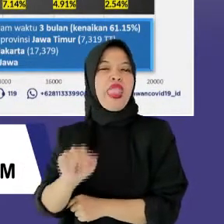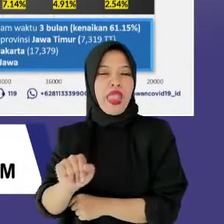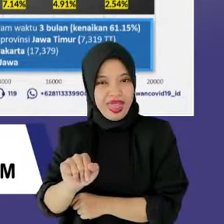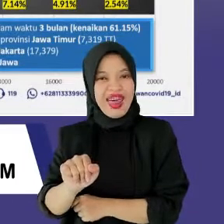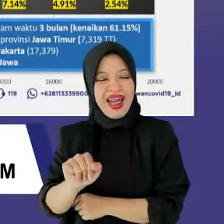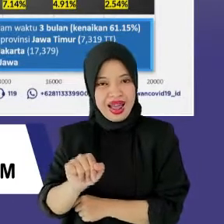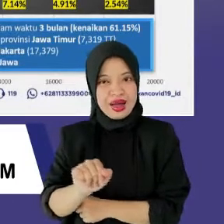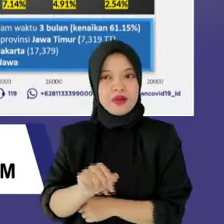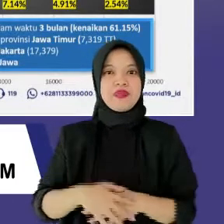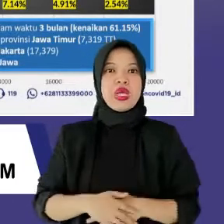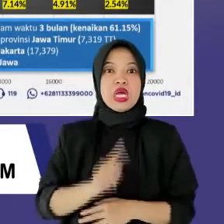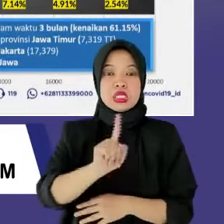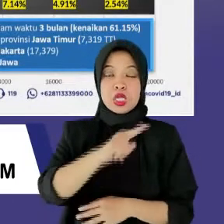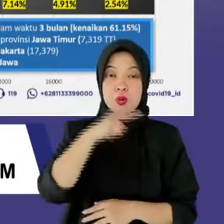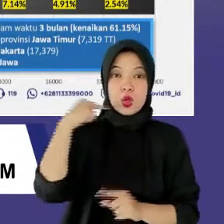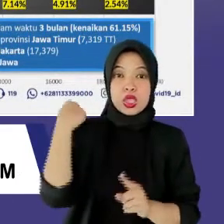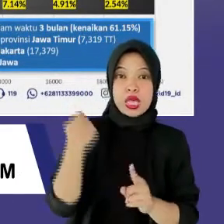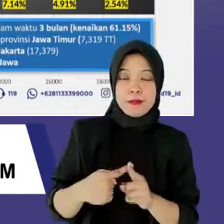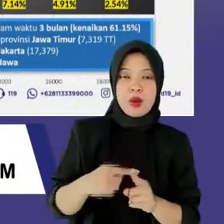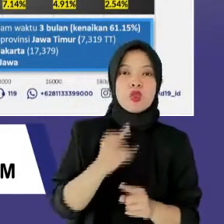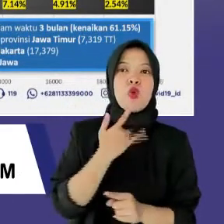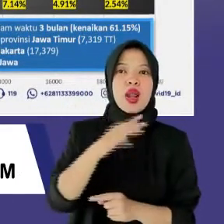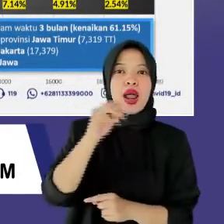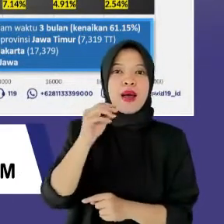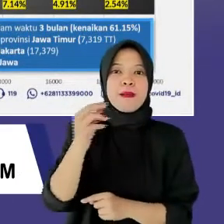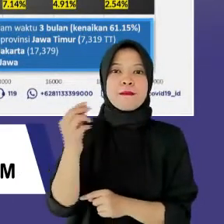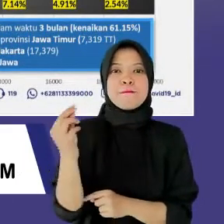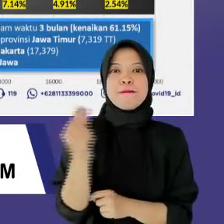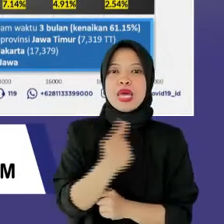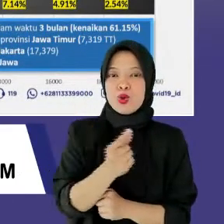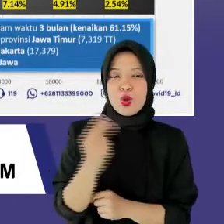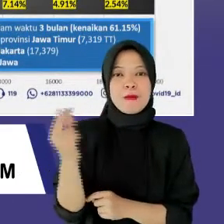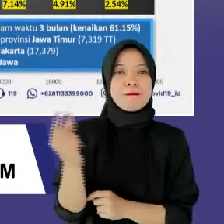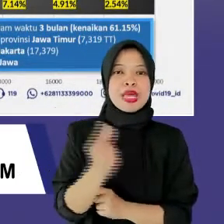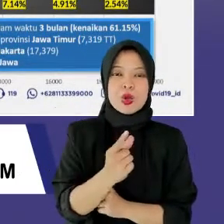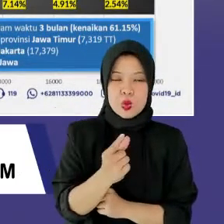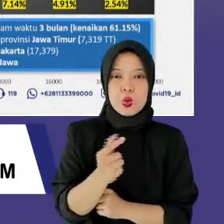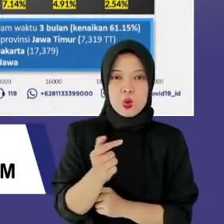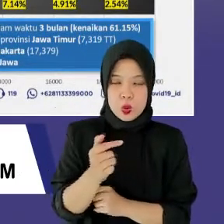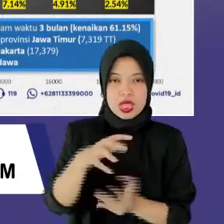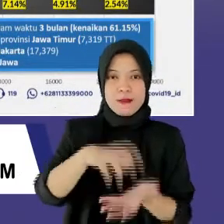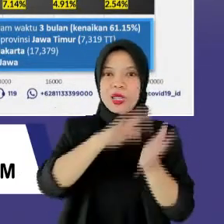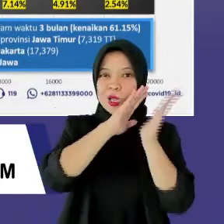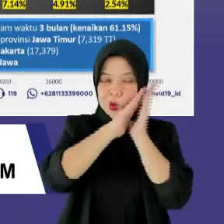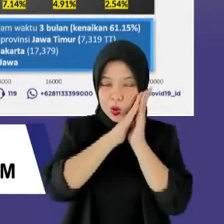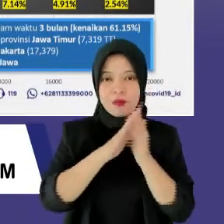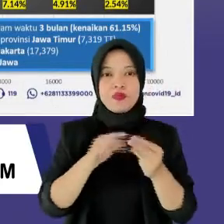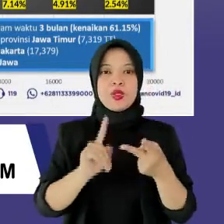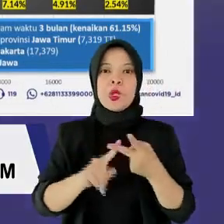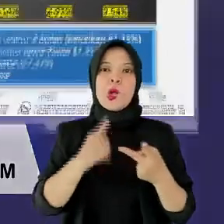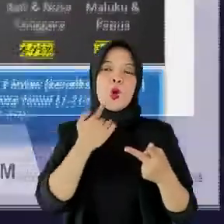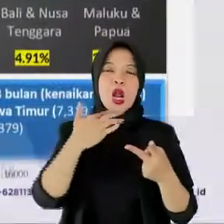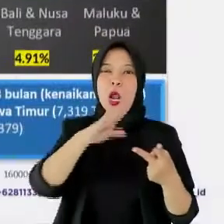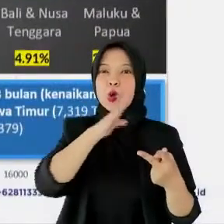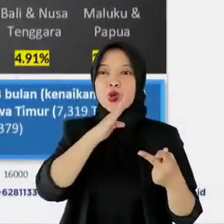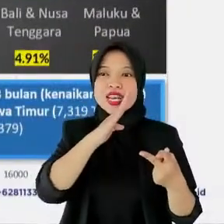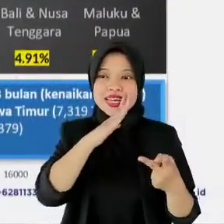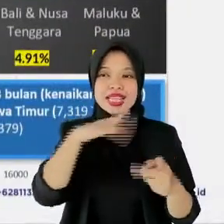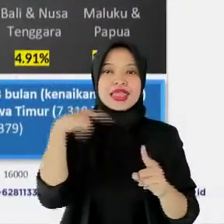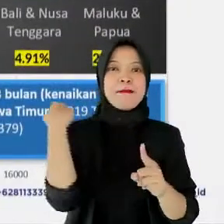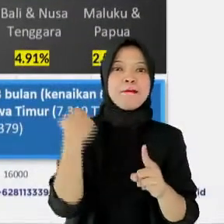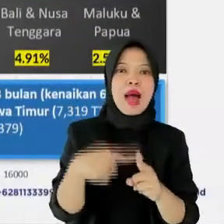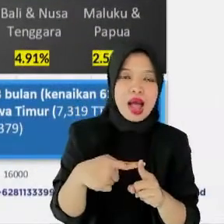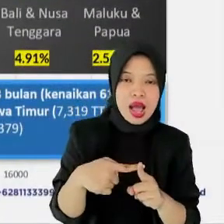Penambahannya, jadi di 1 Mei itu yang berwarna biru, jumlah ketersediaan tempat tidurnya. Kemudian yang berwarna kuning ini